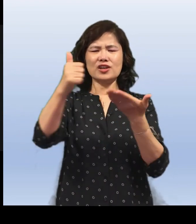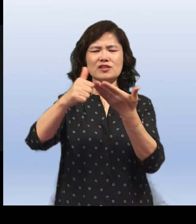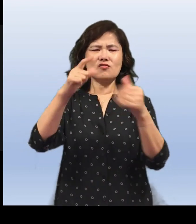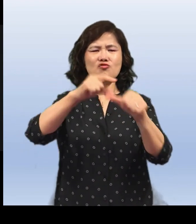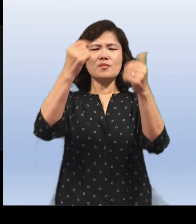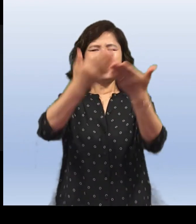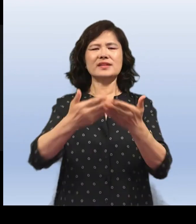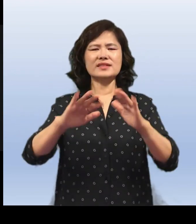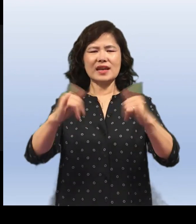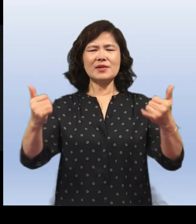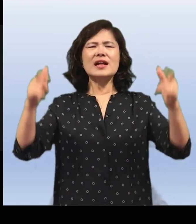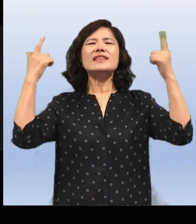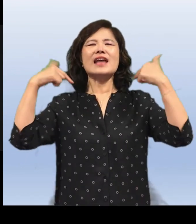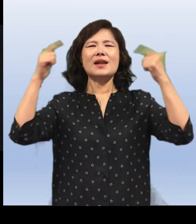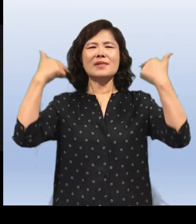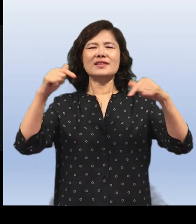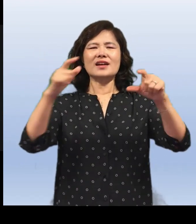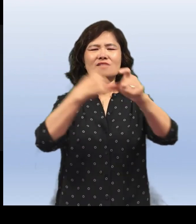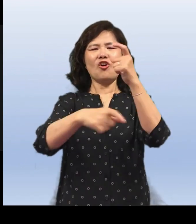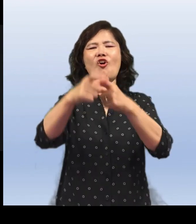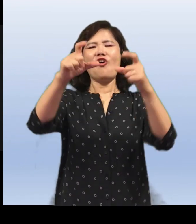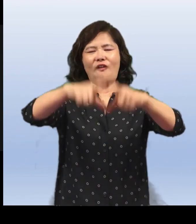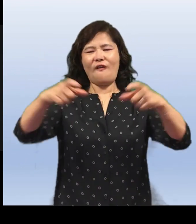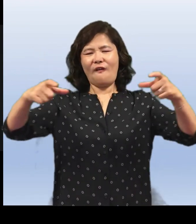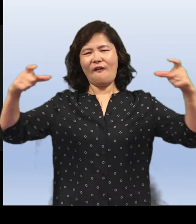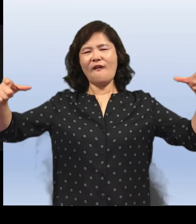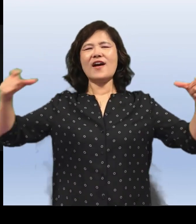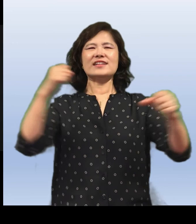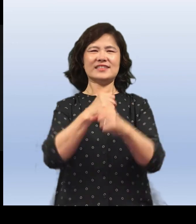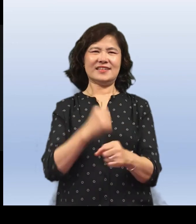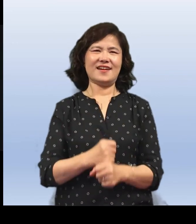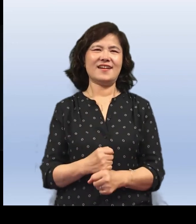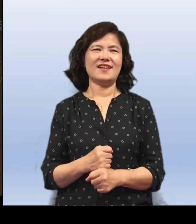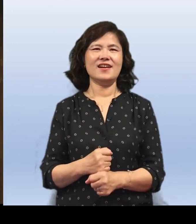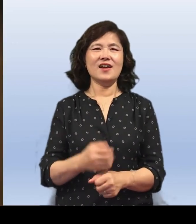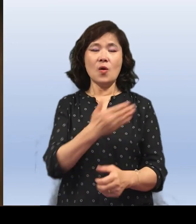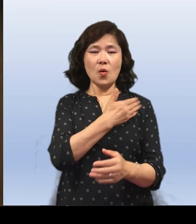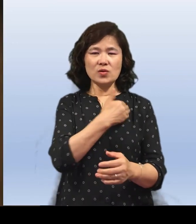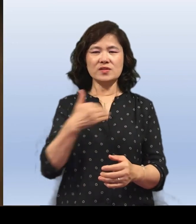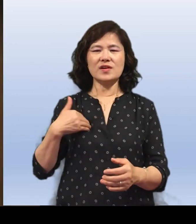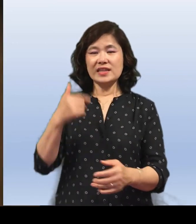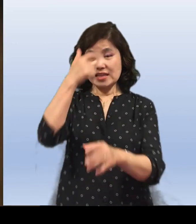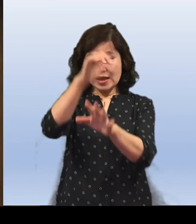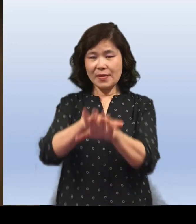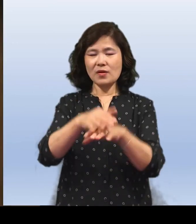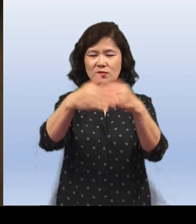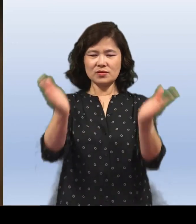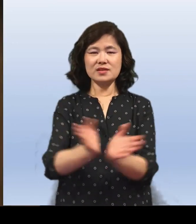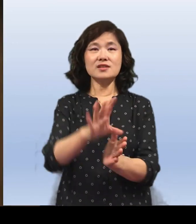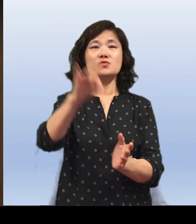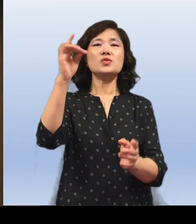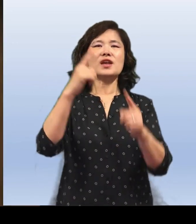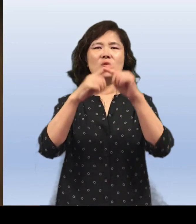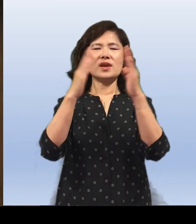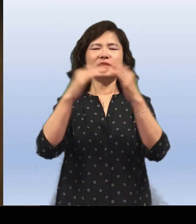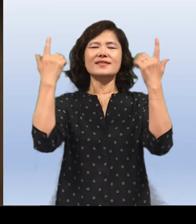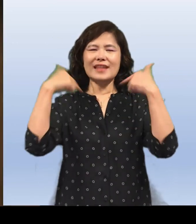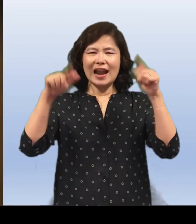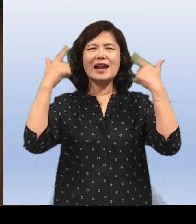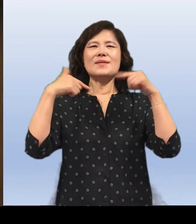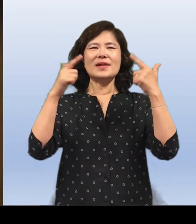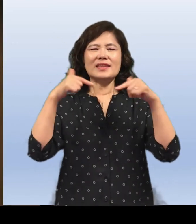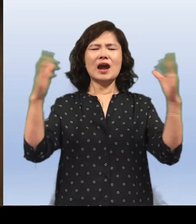구원받는 사람을 날마다 더하게 하시니라. 여러분, 온전한 예배 공동체였던 초대교회는